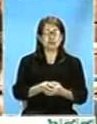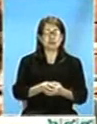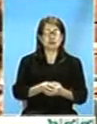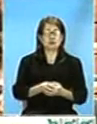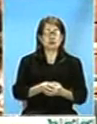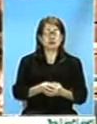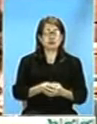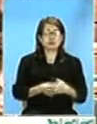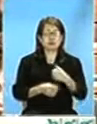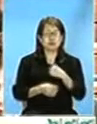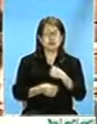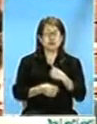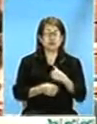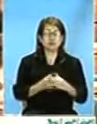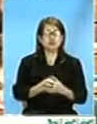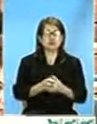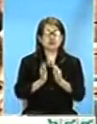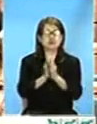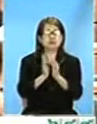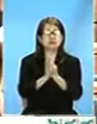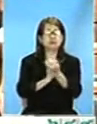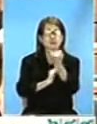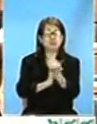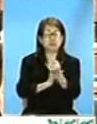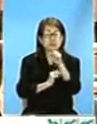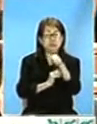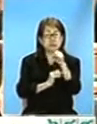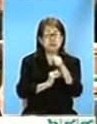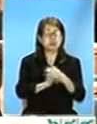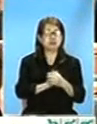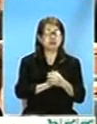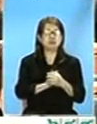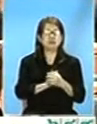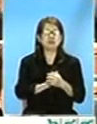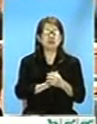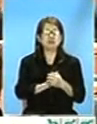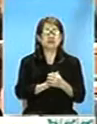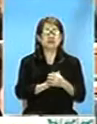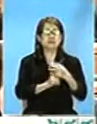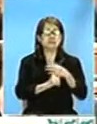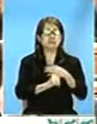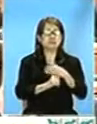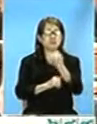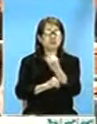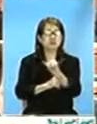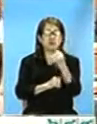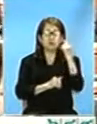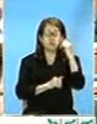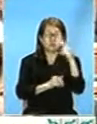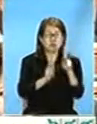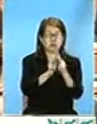ถึงแม้นว่าอาจจะกลายเป็นเสียงข้างน้อยและอาจจะไม่สามารถชนะเสียงของกรรมาธิการ